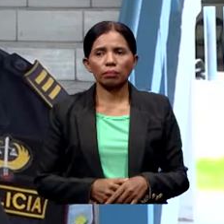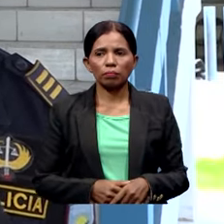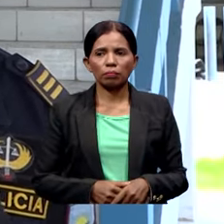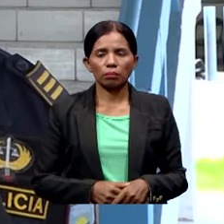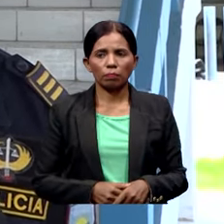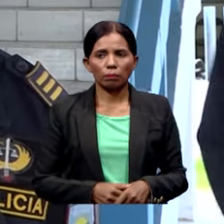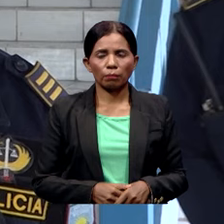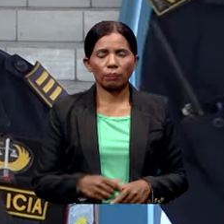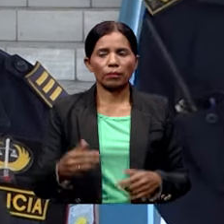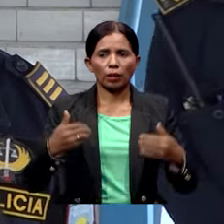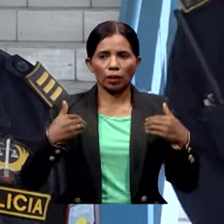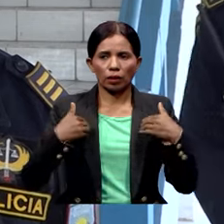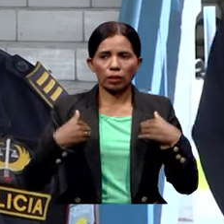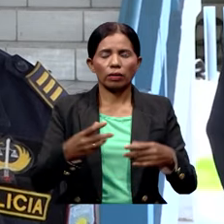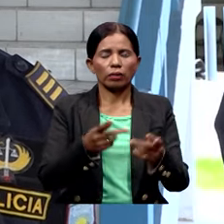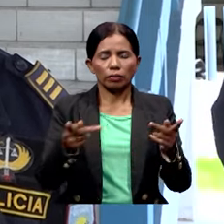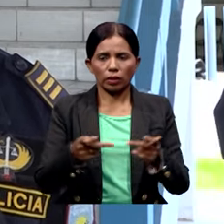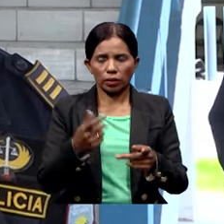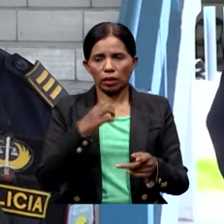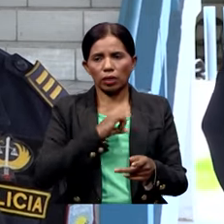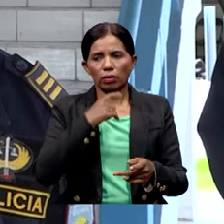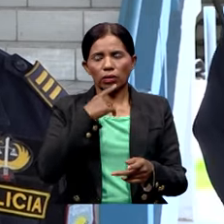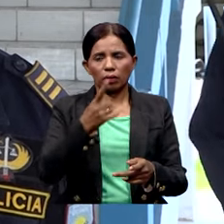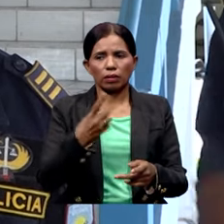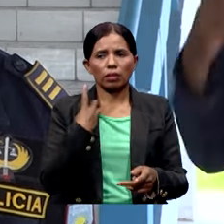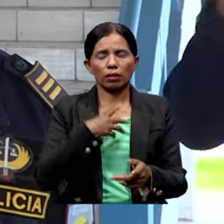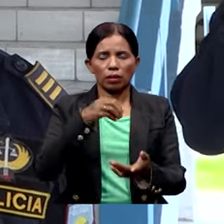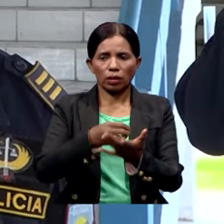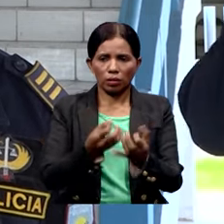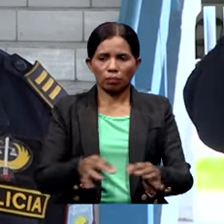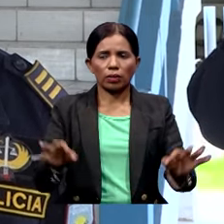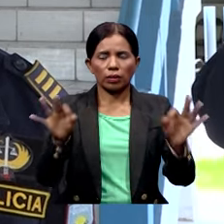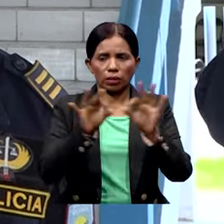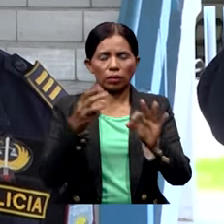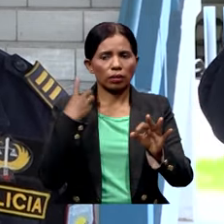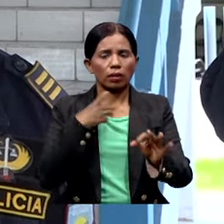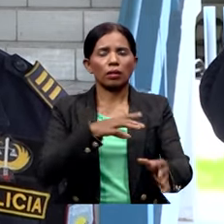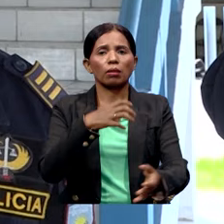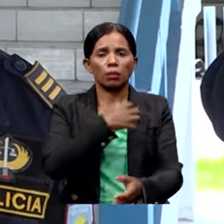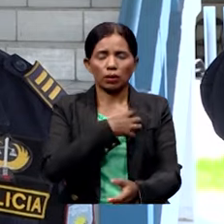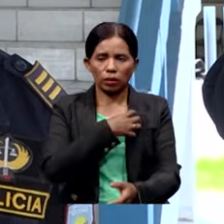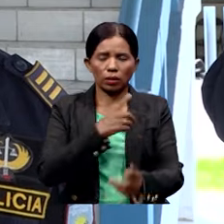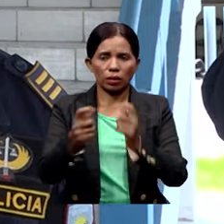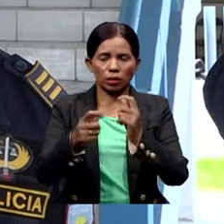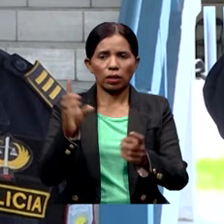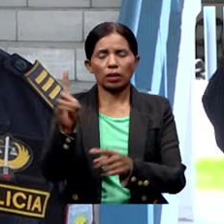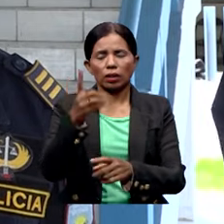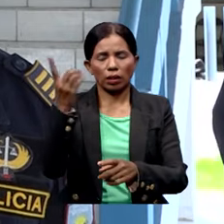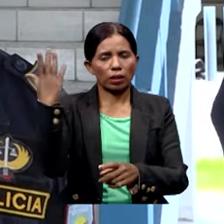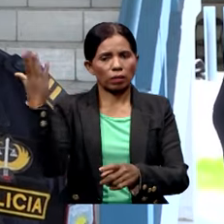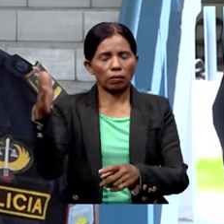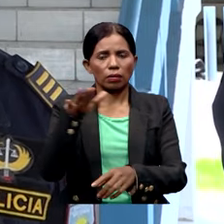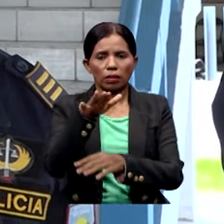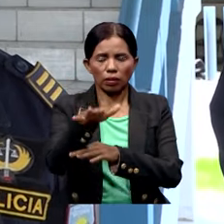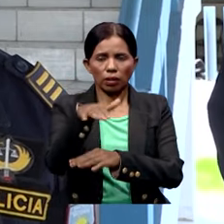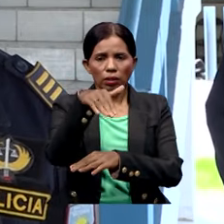mak sempre musu mak fatin sira wino temine aida nema kita tau piro dari para itene transit sira daderi hanaba miudia hanaba